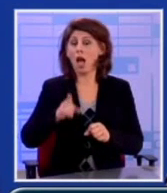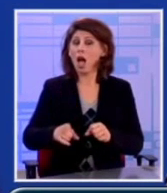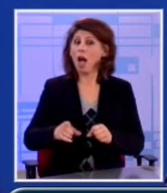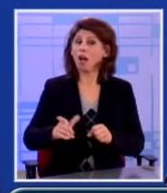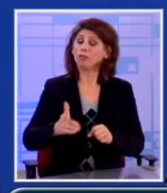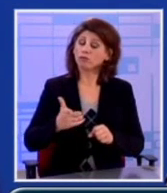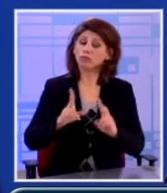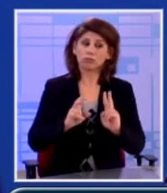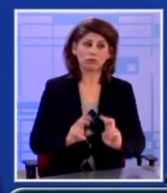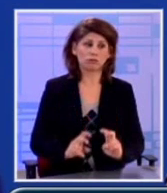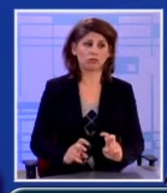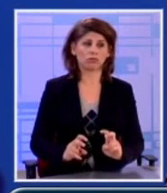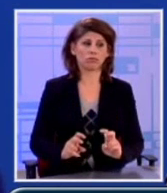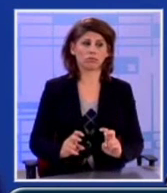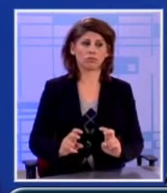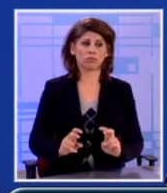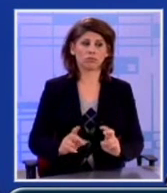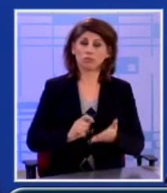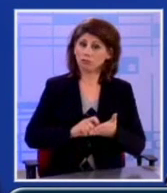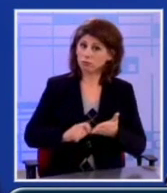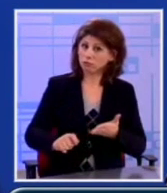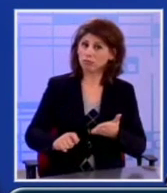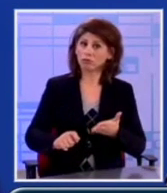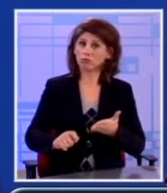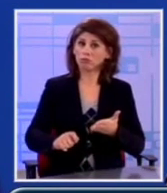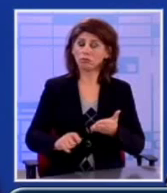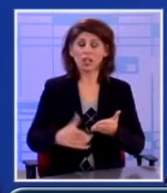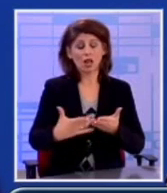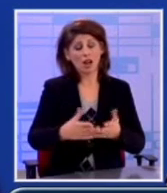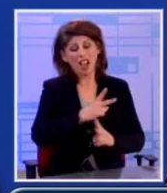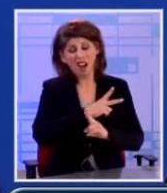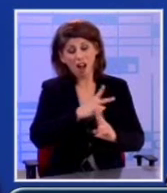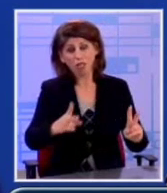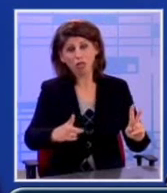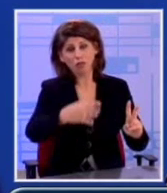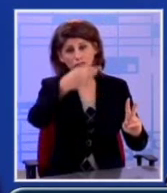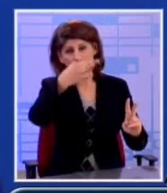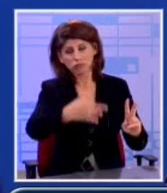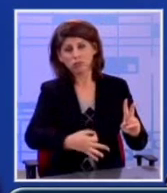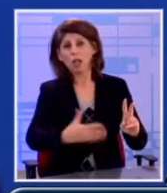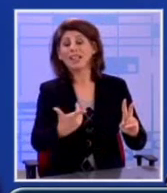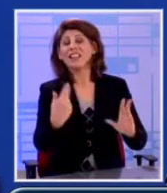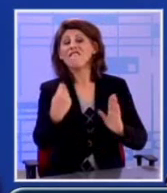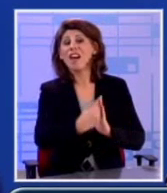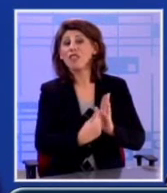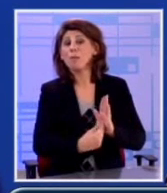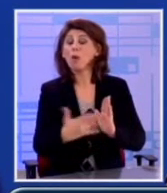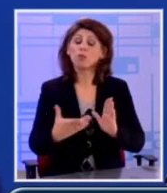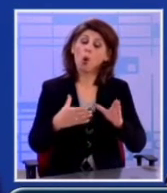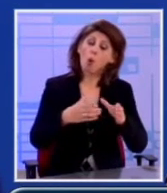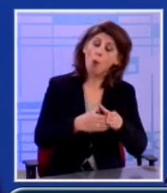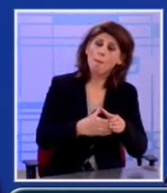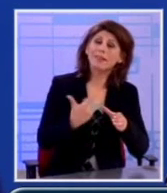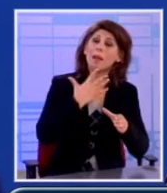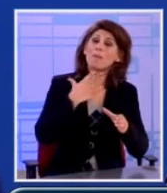να διερευνηθεί και να αποτυπωθεί και να αποκρισταλωθεί είναι σε ποιο βαθμό, ποιο κομμάτι και για